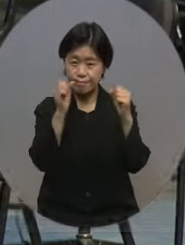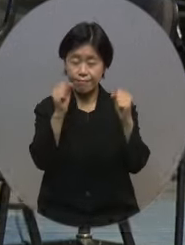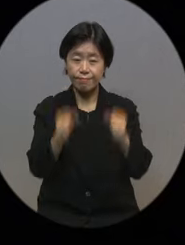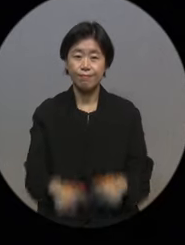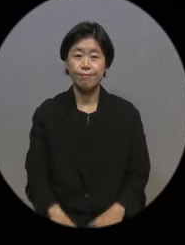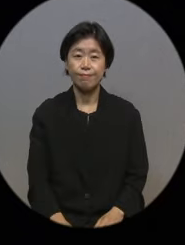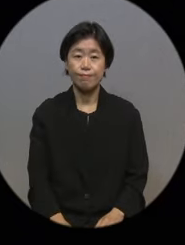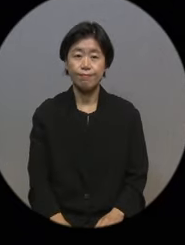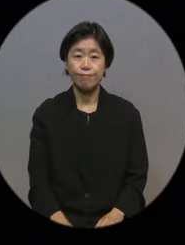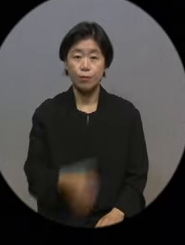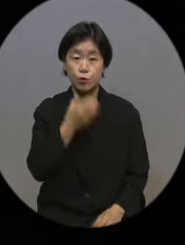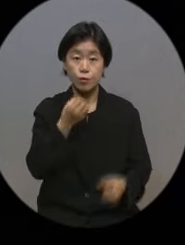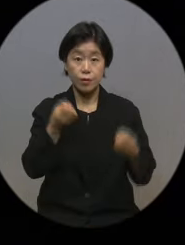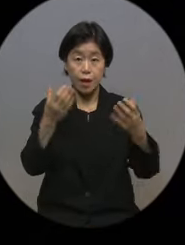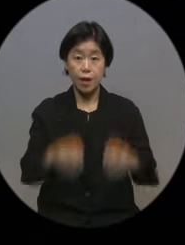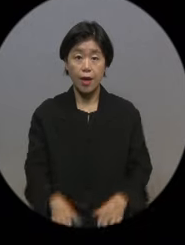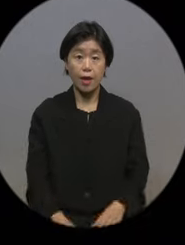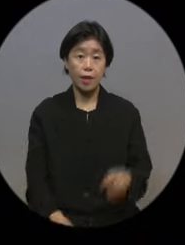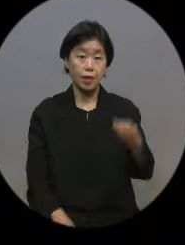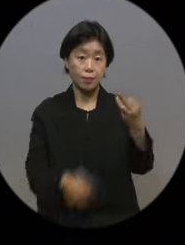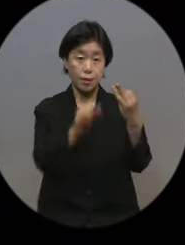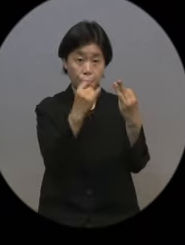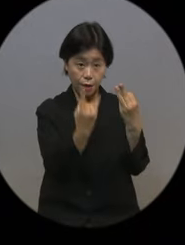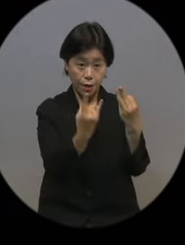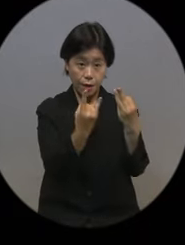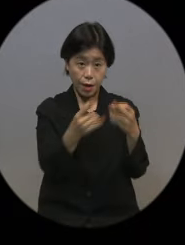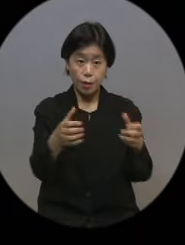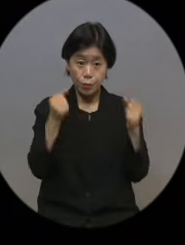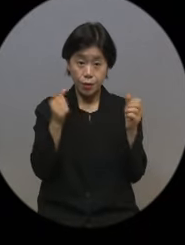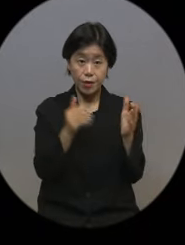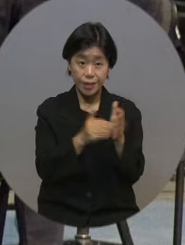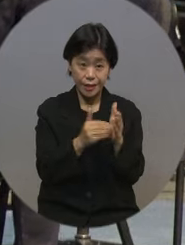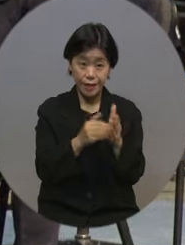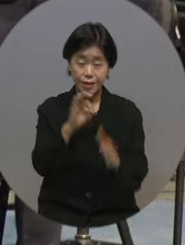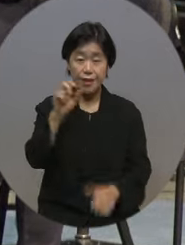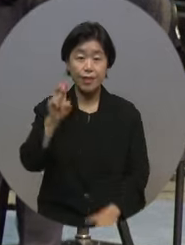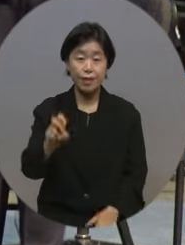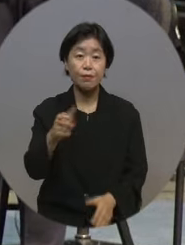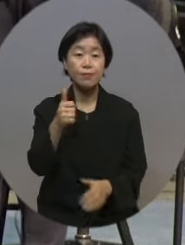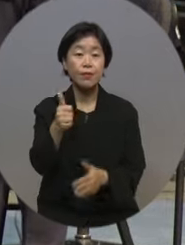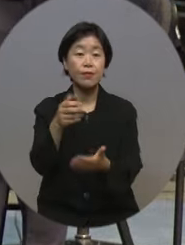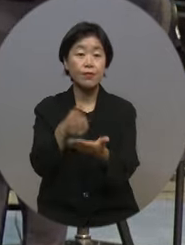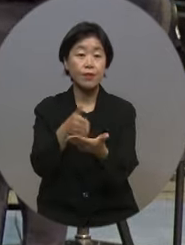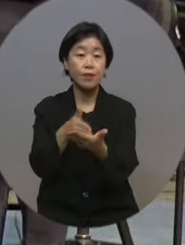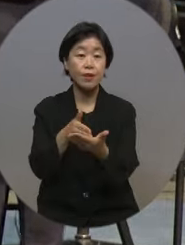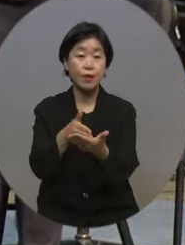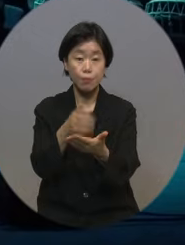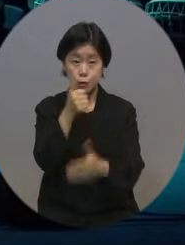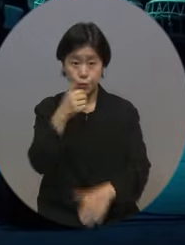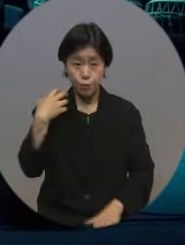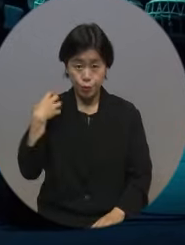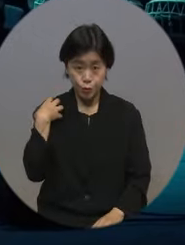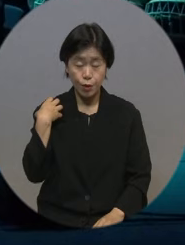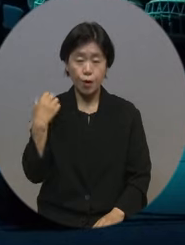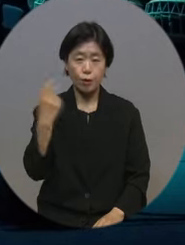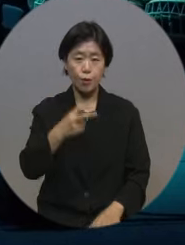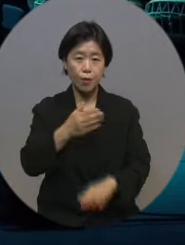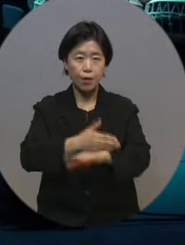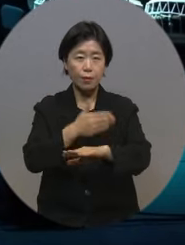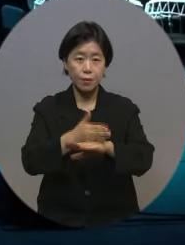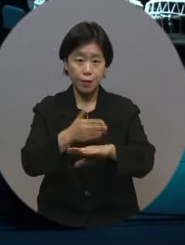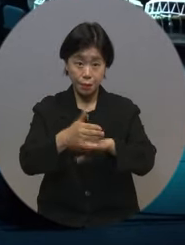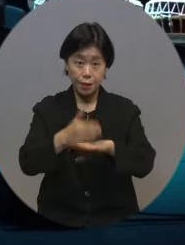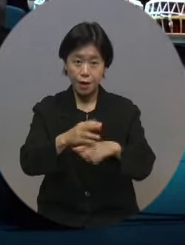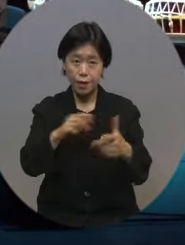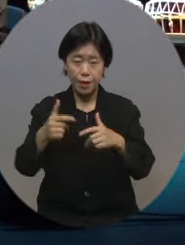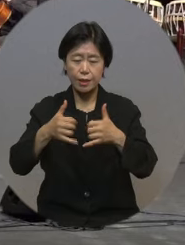하겠습니다. 축제는 13회 졸업생 임경진 아나운서의 사회로 진행되었으며 감사패 증정, 총동문 선후배로